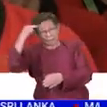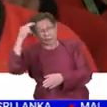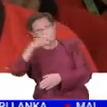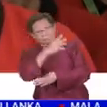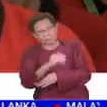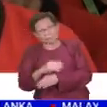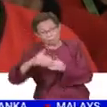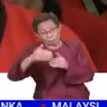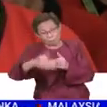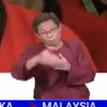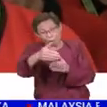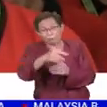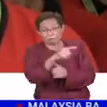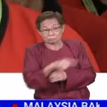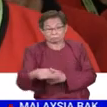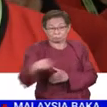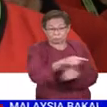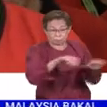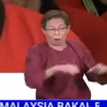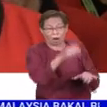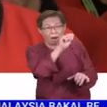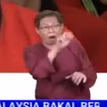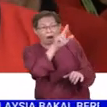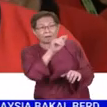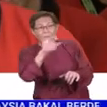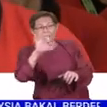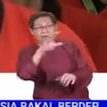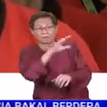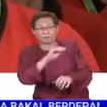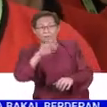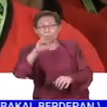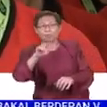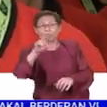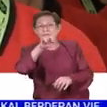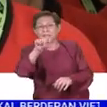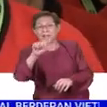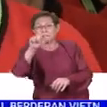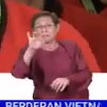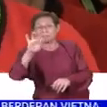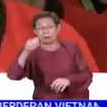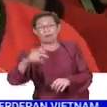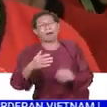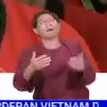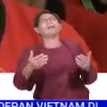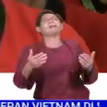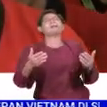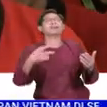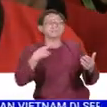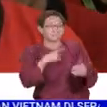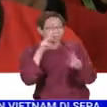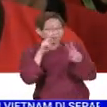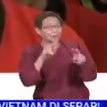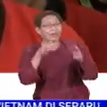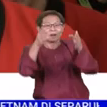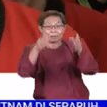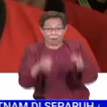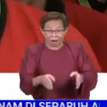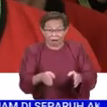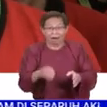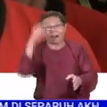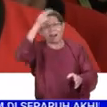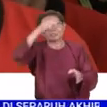seterusnya apa yang telah mereka lakukan di Arafah dan juga di Muzdalifah, alhamdulillah setakat ini kita lihat bahawa para jemaah haji terus